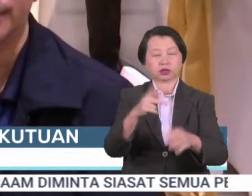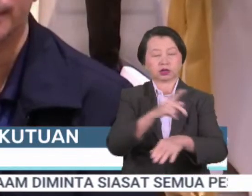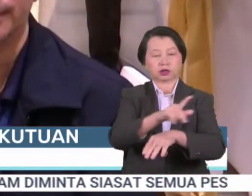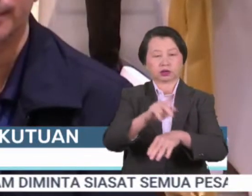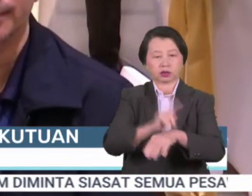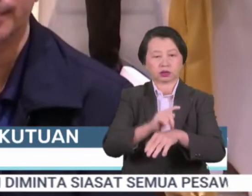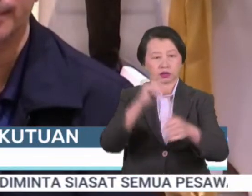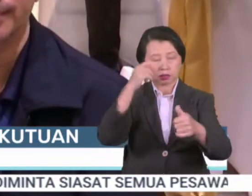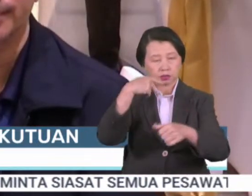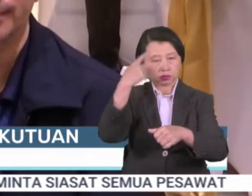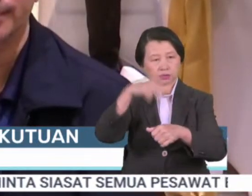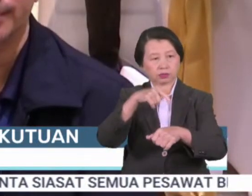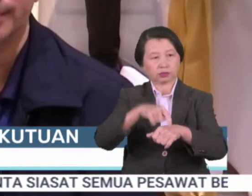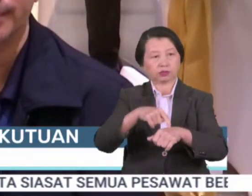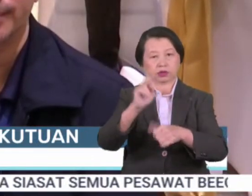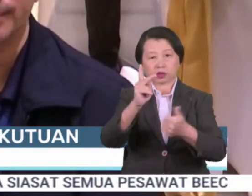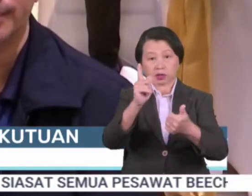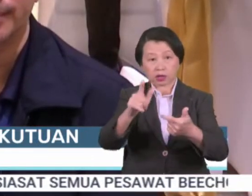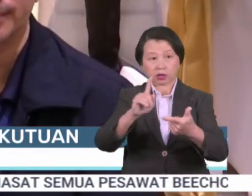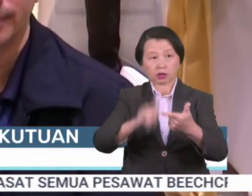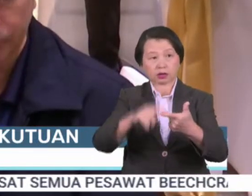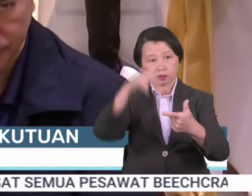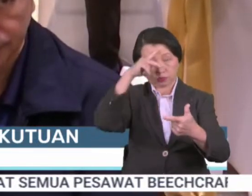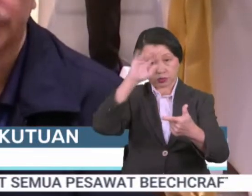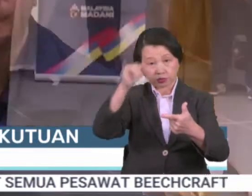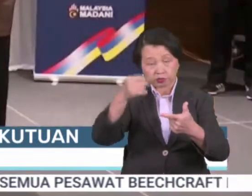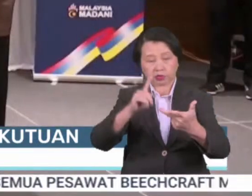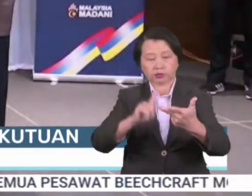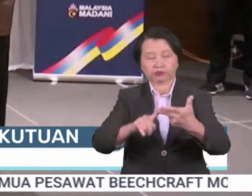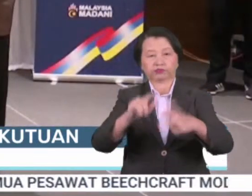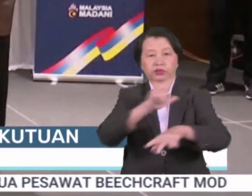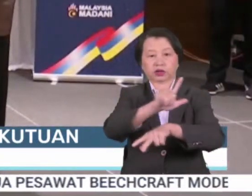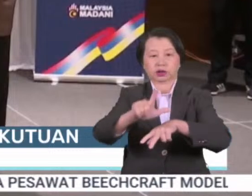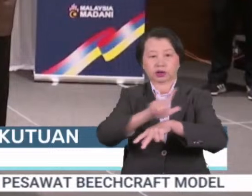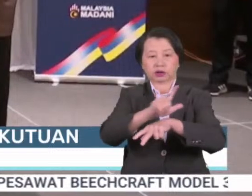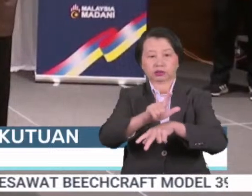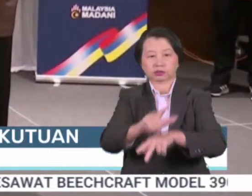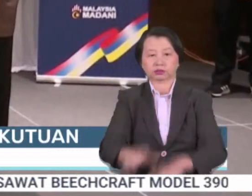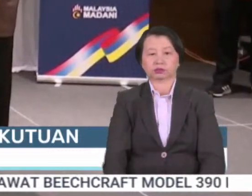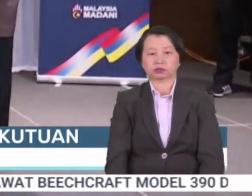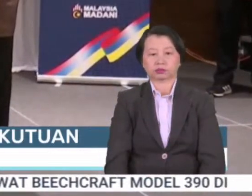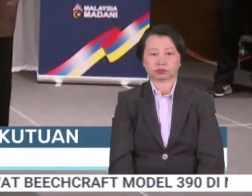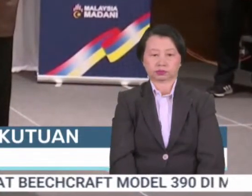Persekutuan iaitu Kuala Lumpur Putrajaya dan Labuan